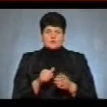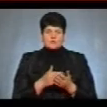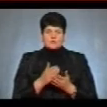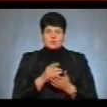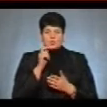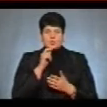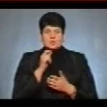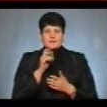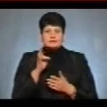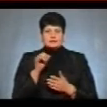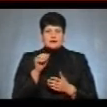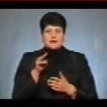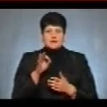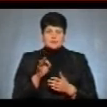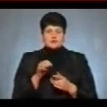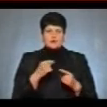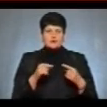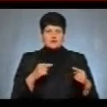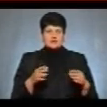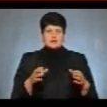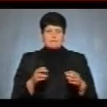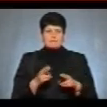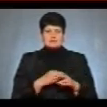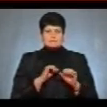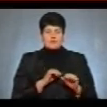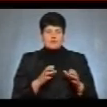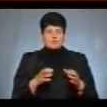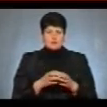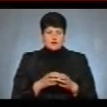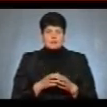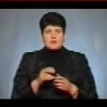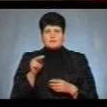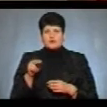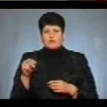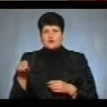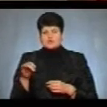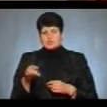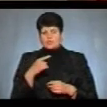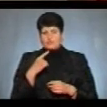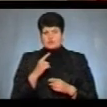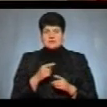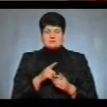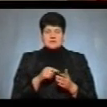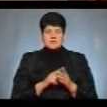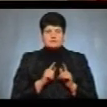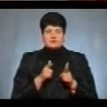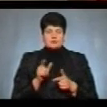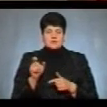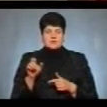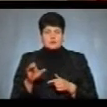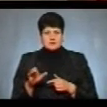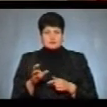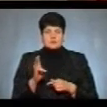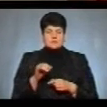України до НАТО та інших безпекових об'єднань. А Петро Порошенко каже про те, що це питання вступу до Євросоюзу і НАТО.